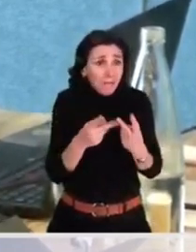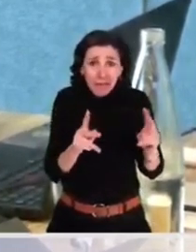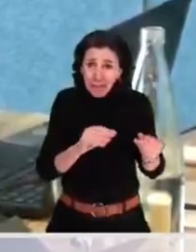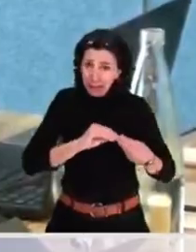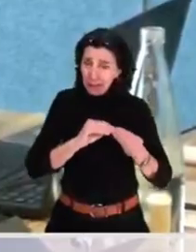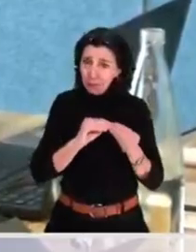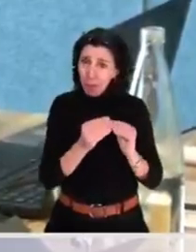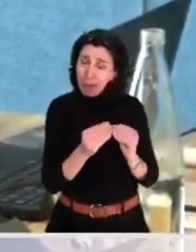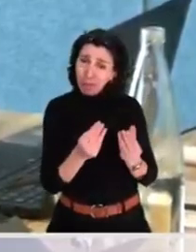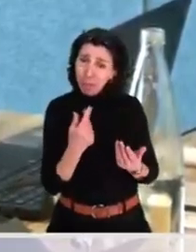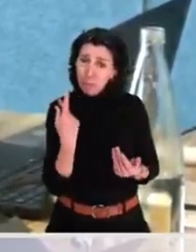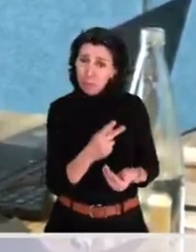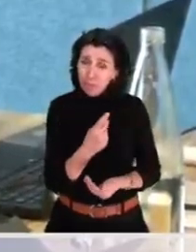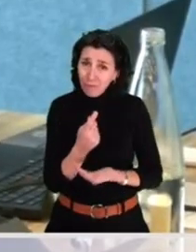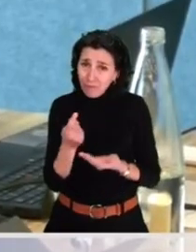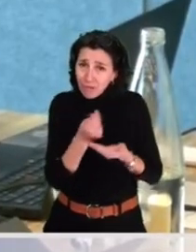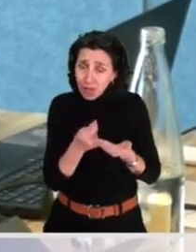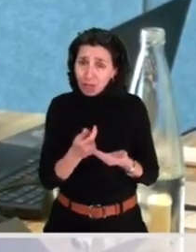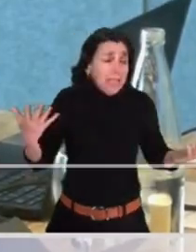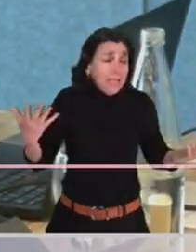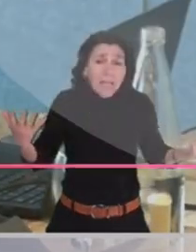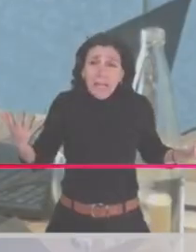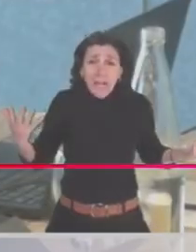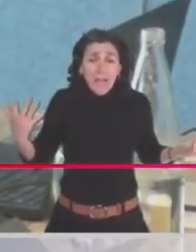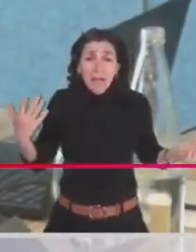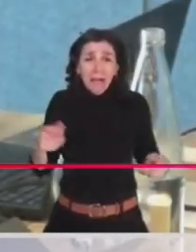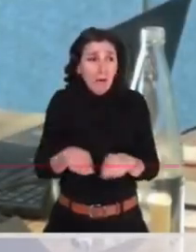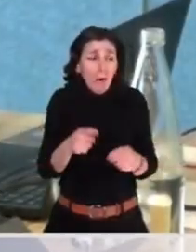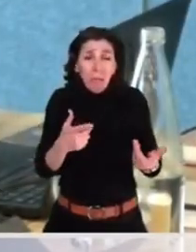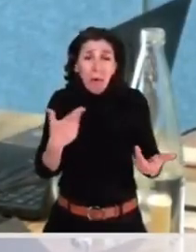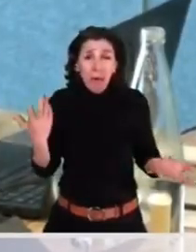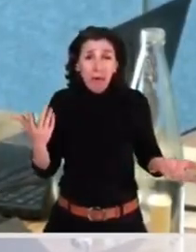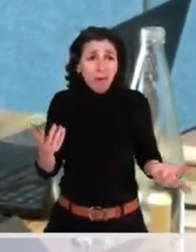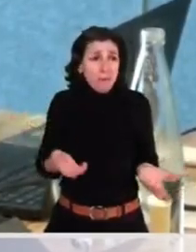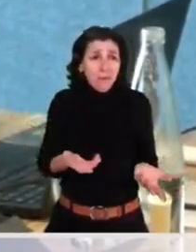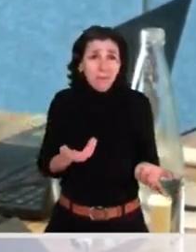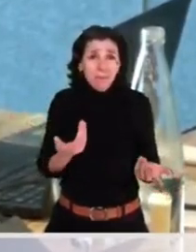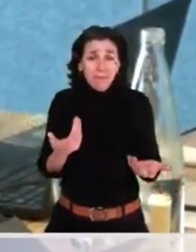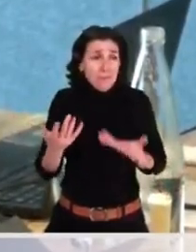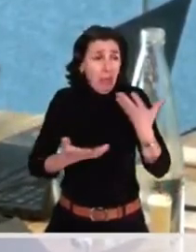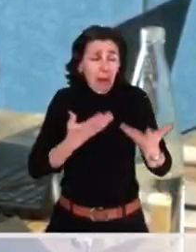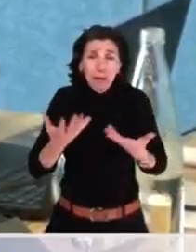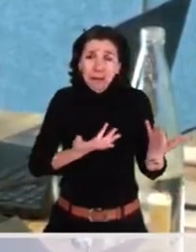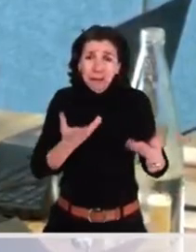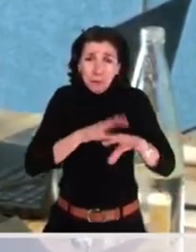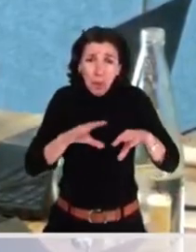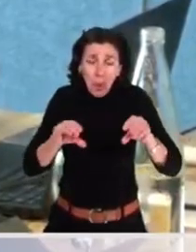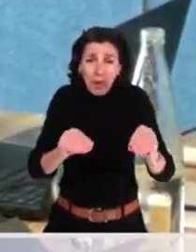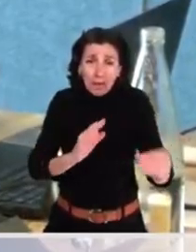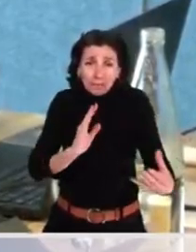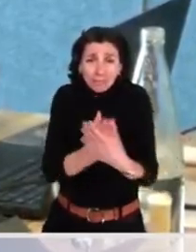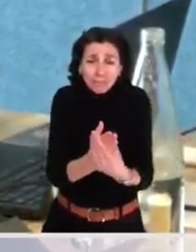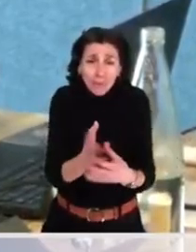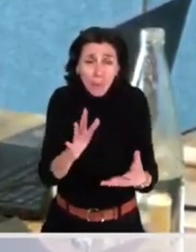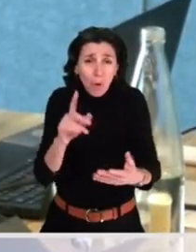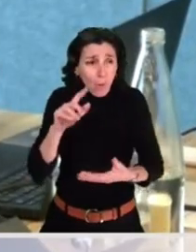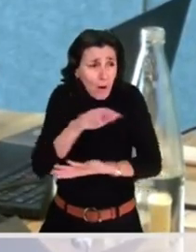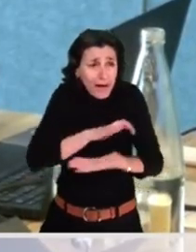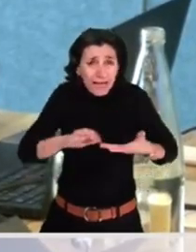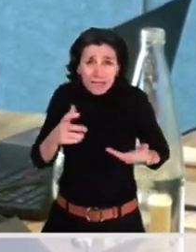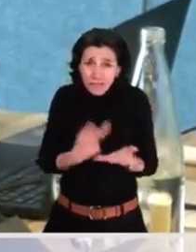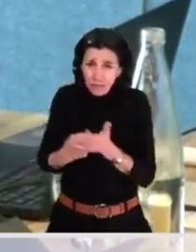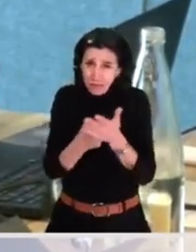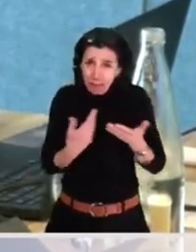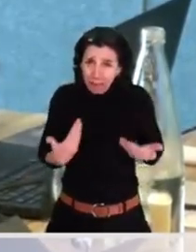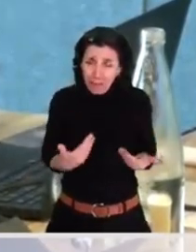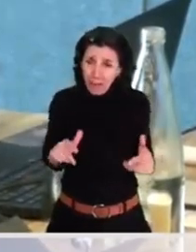d'elle que tout découle. Il faut le dire au gros. Il n'y a pas de capacité à agir dans l'avenir parce que la crise financière, elle est là.